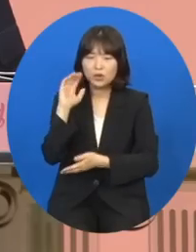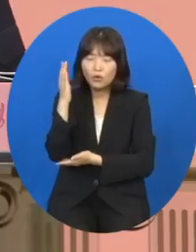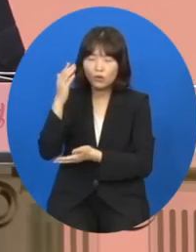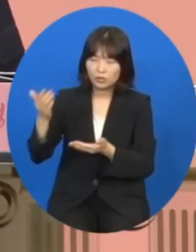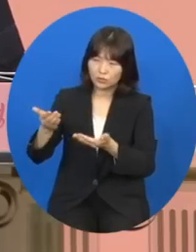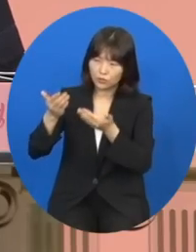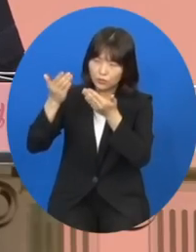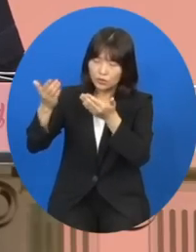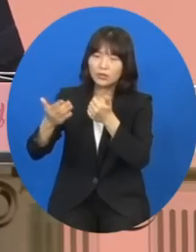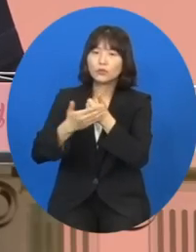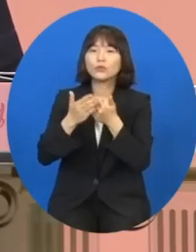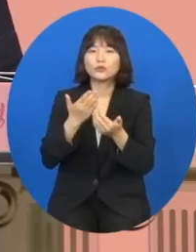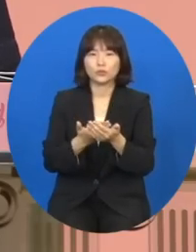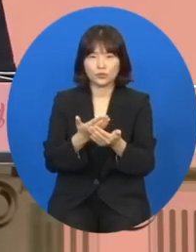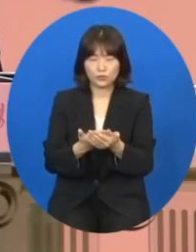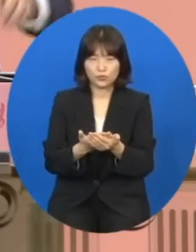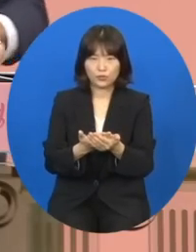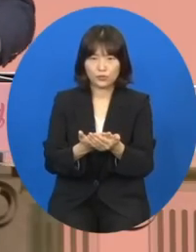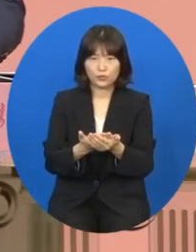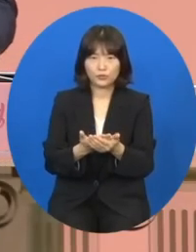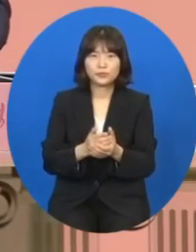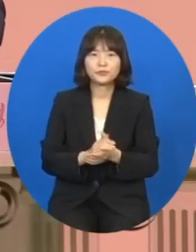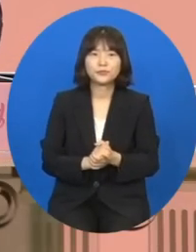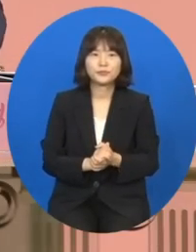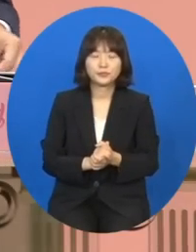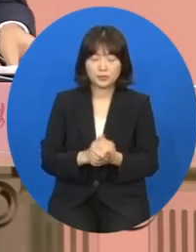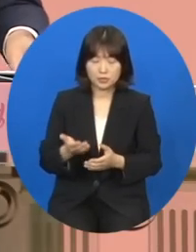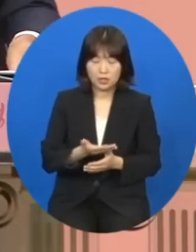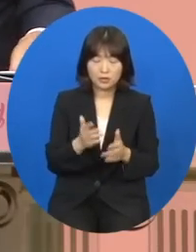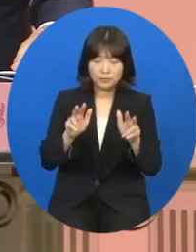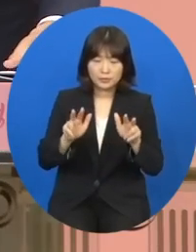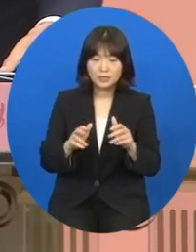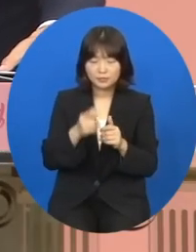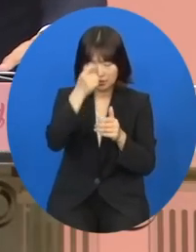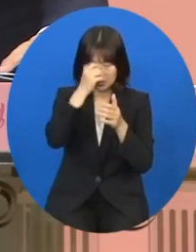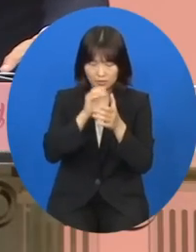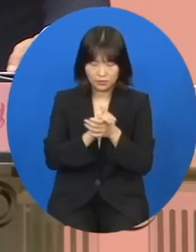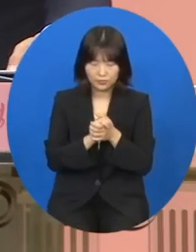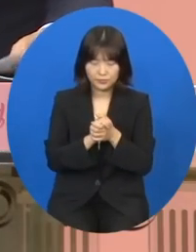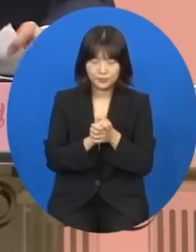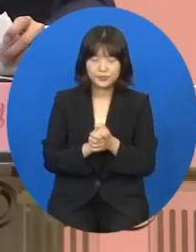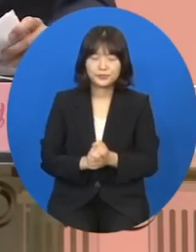주시옵소서 싶어 예 여러분이 시간 기도합시다